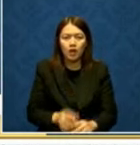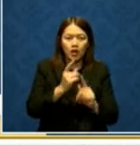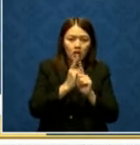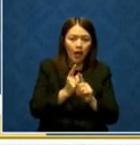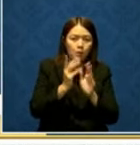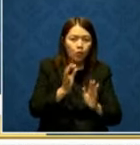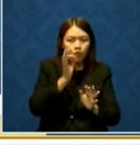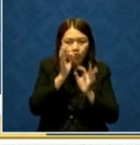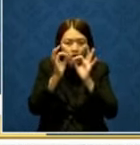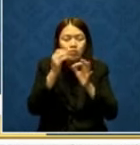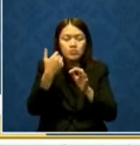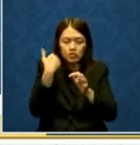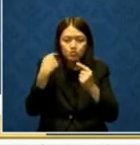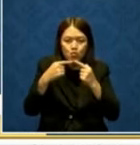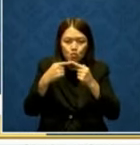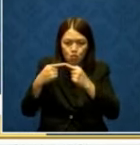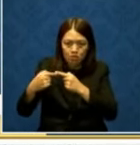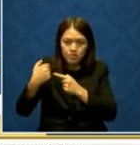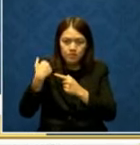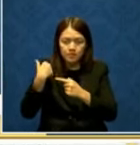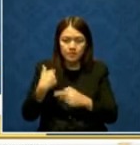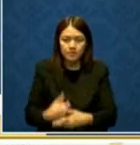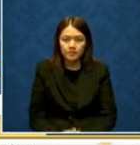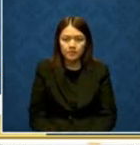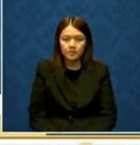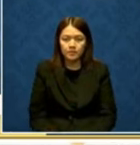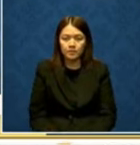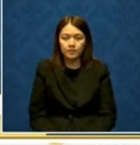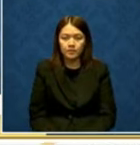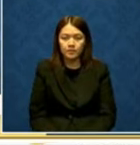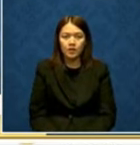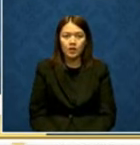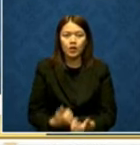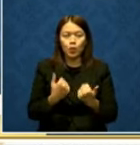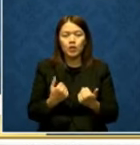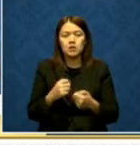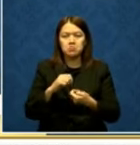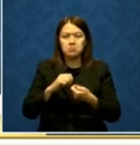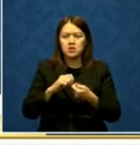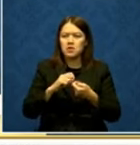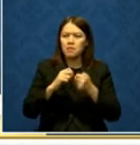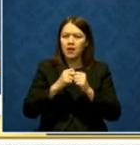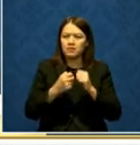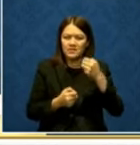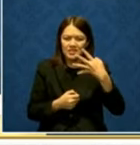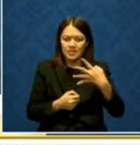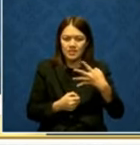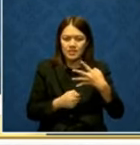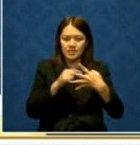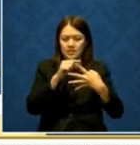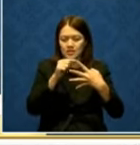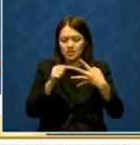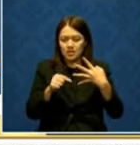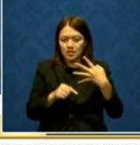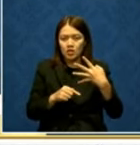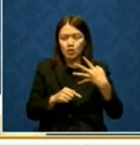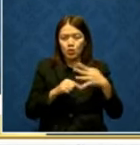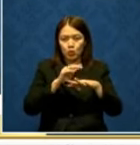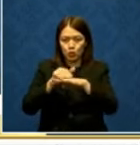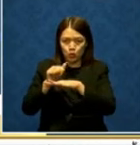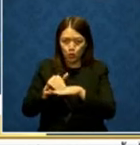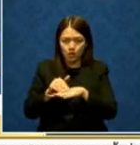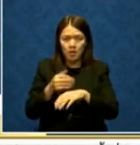ที่ร้องเรียนอย่างต่อเนื่องนะครับก็แต่สำหรับวันนี้นะครับผมมีเรื่อง 4ประเด็นนะครับที่อยากจะชวนท่านประธานมาดูข้อสังเกตสำหรับราย